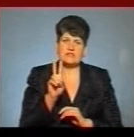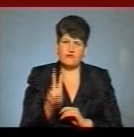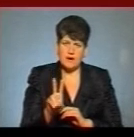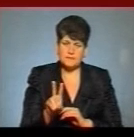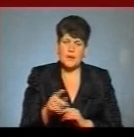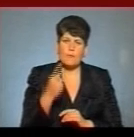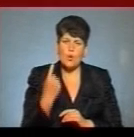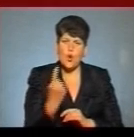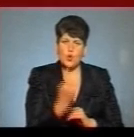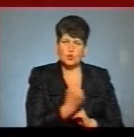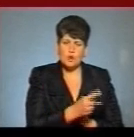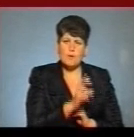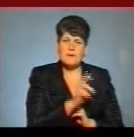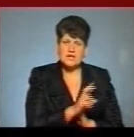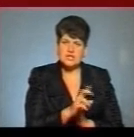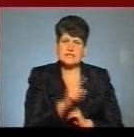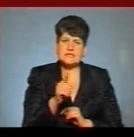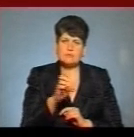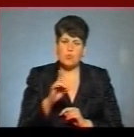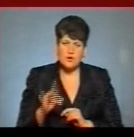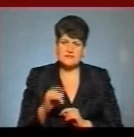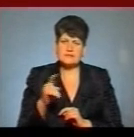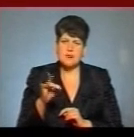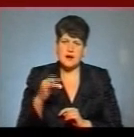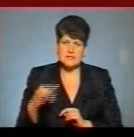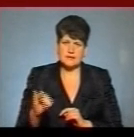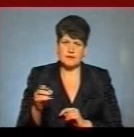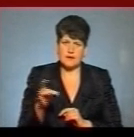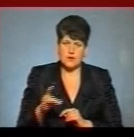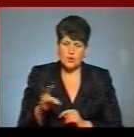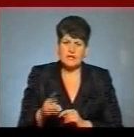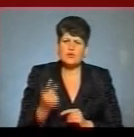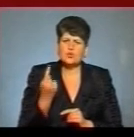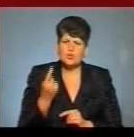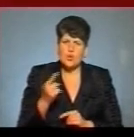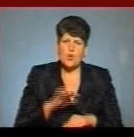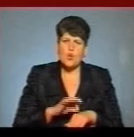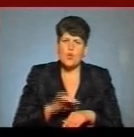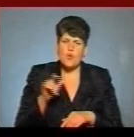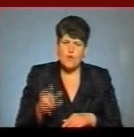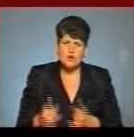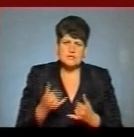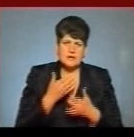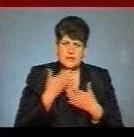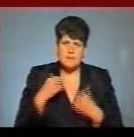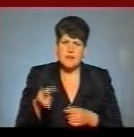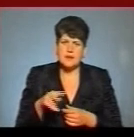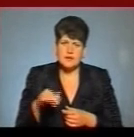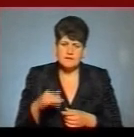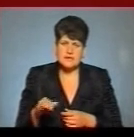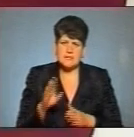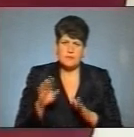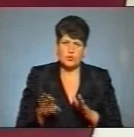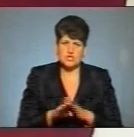по одному хворому – в Бережанському, Зборівському та Збаразькому районах. Жодного хворого наразі немає в Лановецькому та